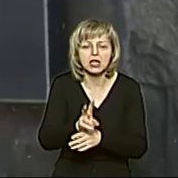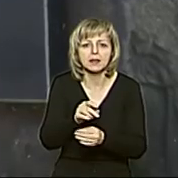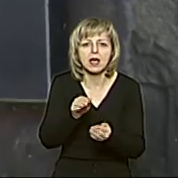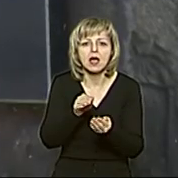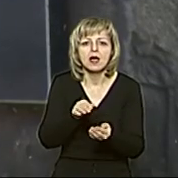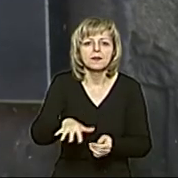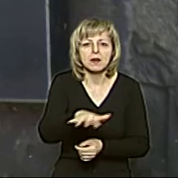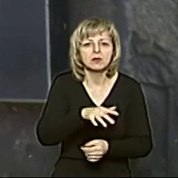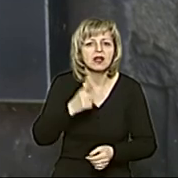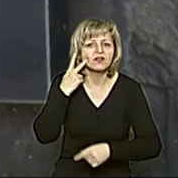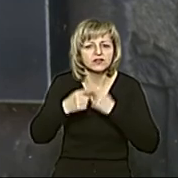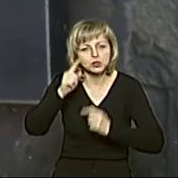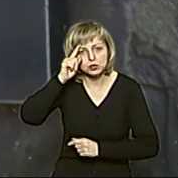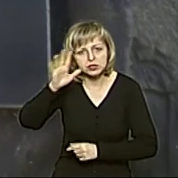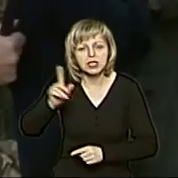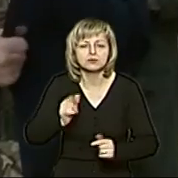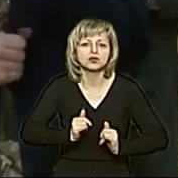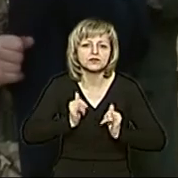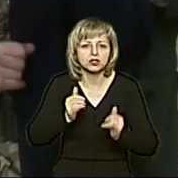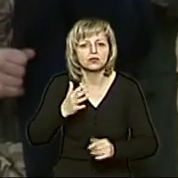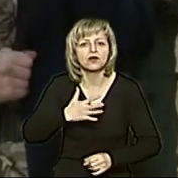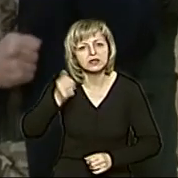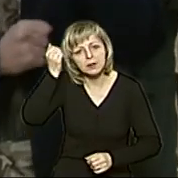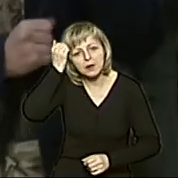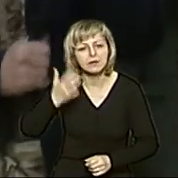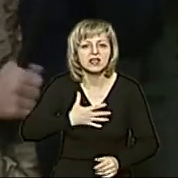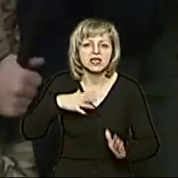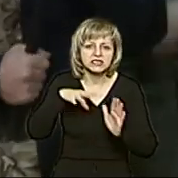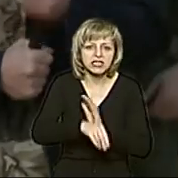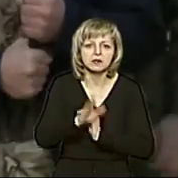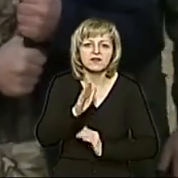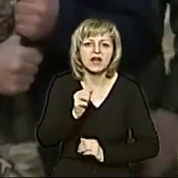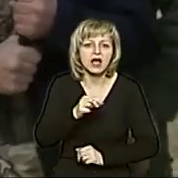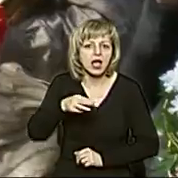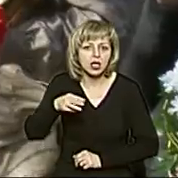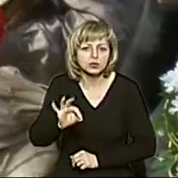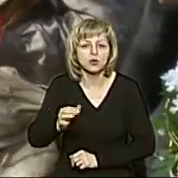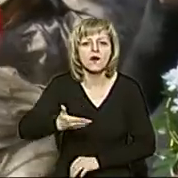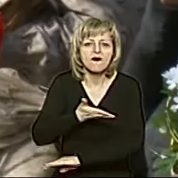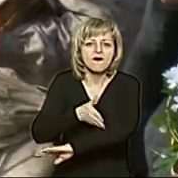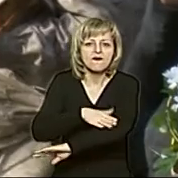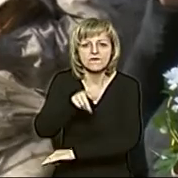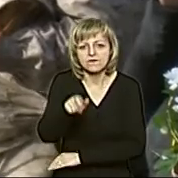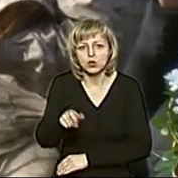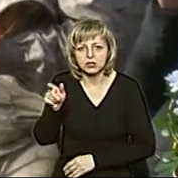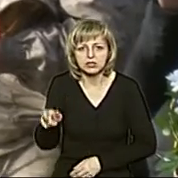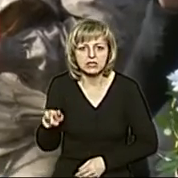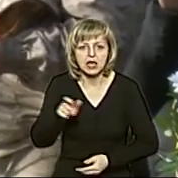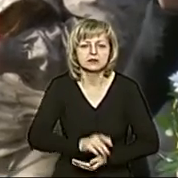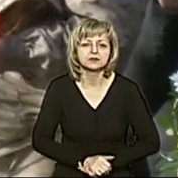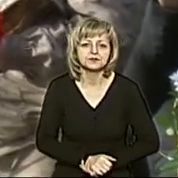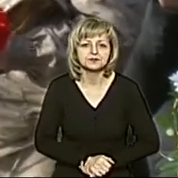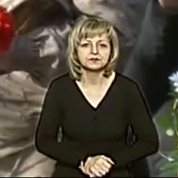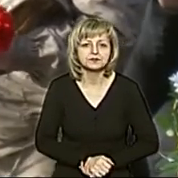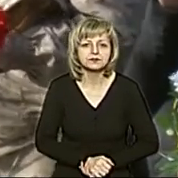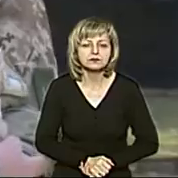меморіал Вічної Слави Луцька, аби вшанувати пам'ять загиблих в АТО-волинян. Землі української, всі, хто поліг,